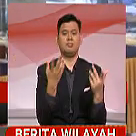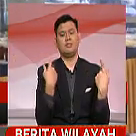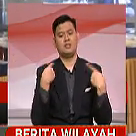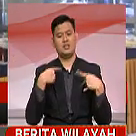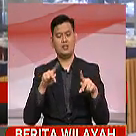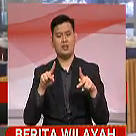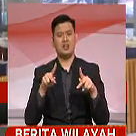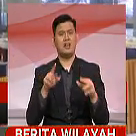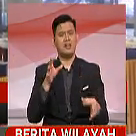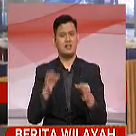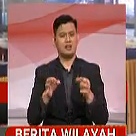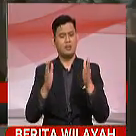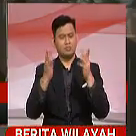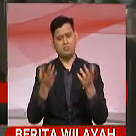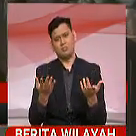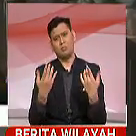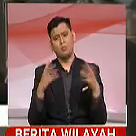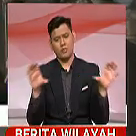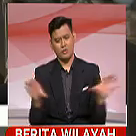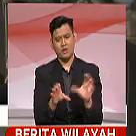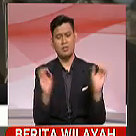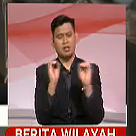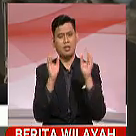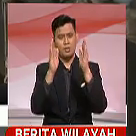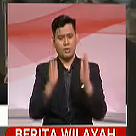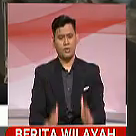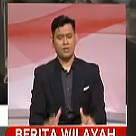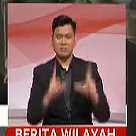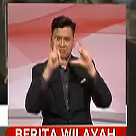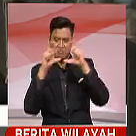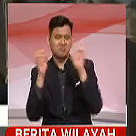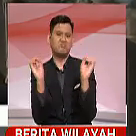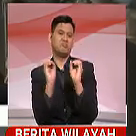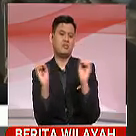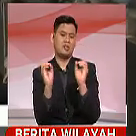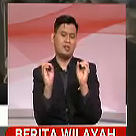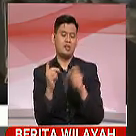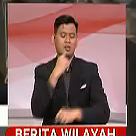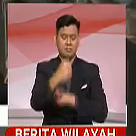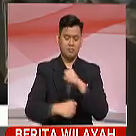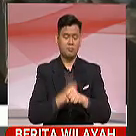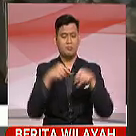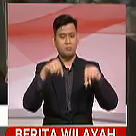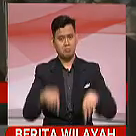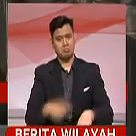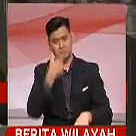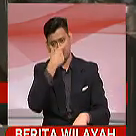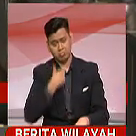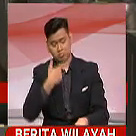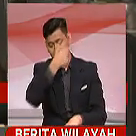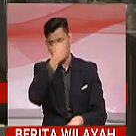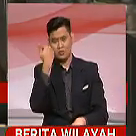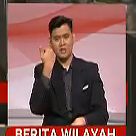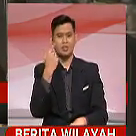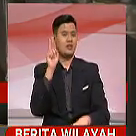datang ambil gambar macam tu. Ini tahun memang sangat sedihlah sebab kan tidak dapat merayakan, lagi pun tidak